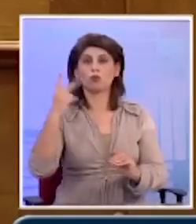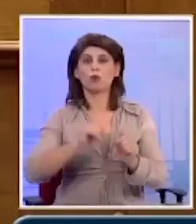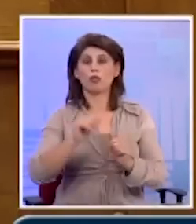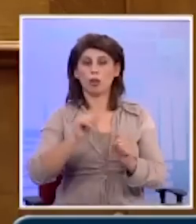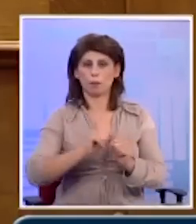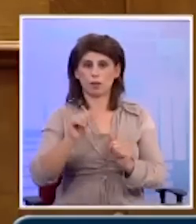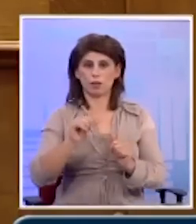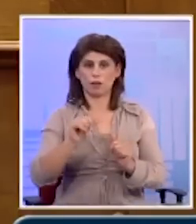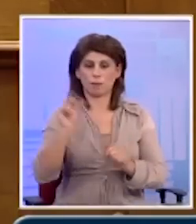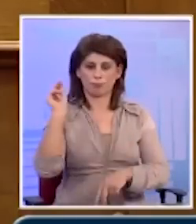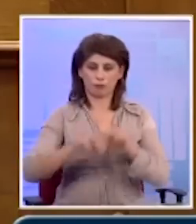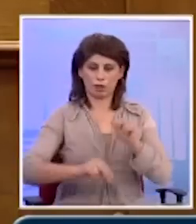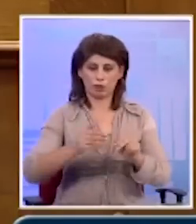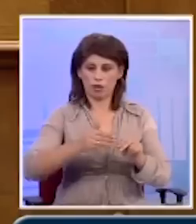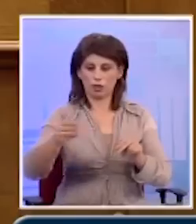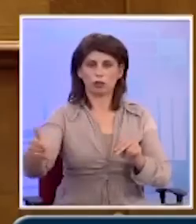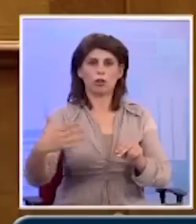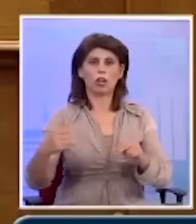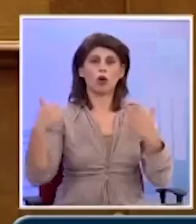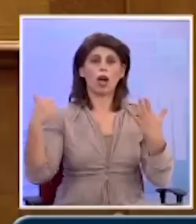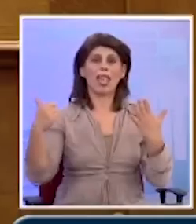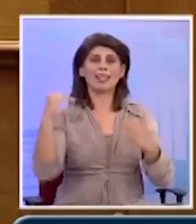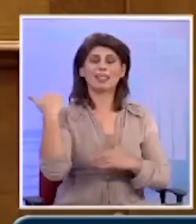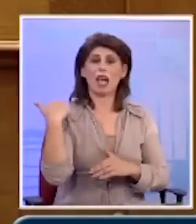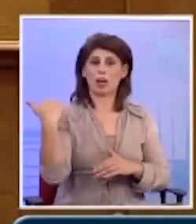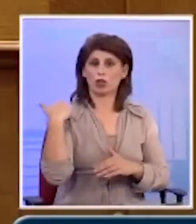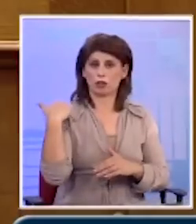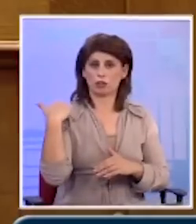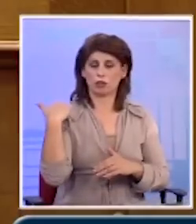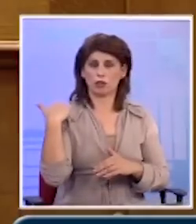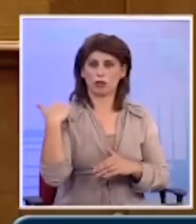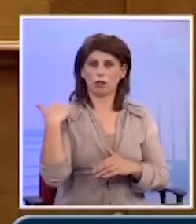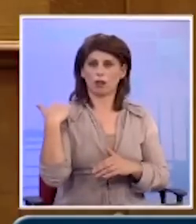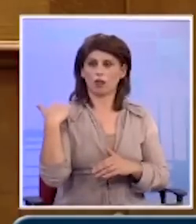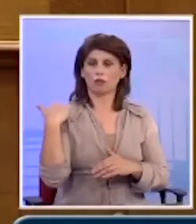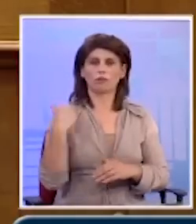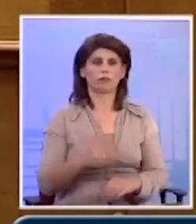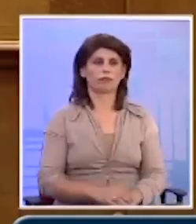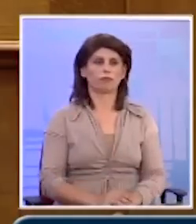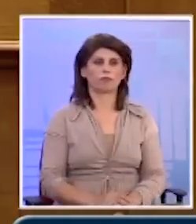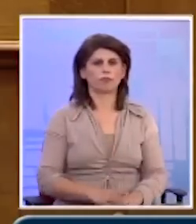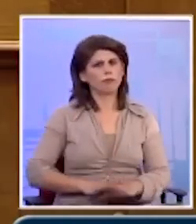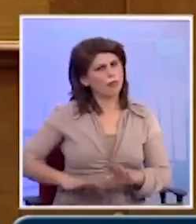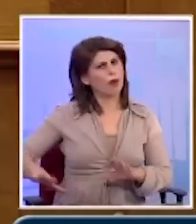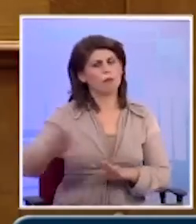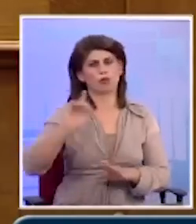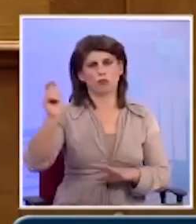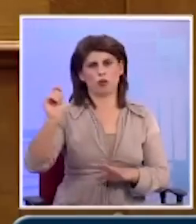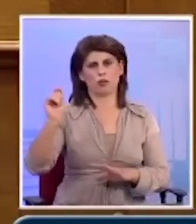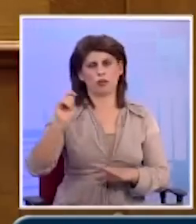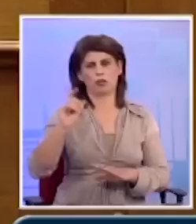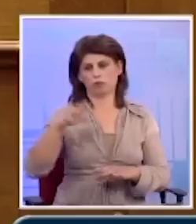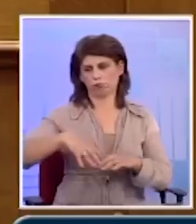2 μήνες από τις εκλογές και μετά, έχω δεχθεί 6 ερωτήσεις από όλο το φάσμα των πολιτικών